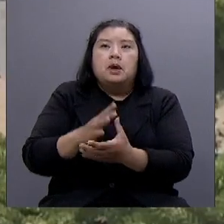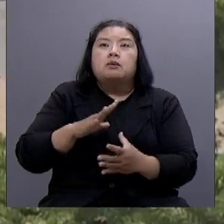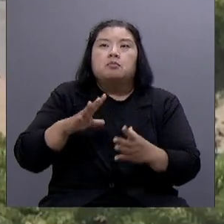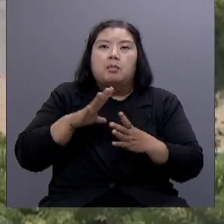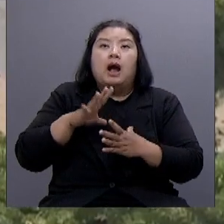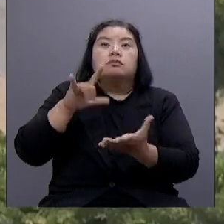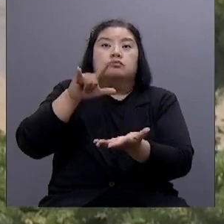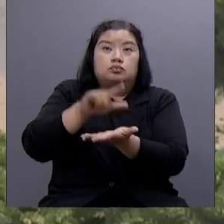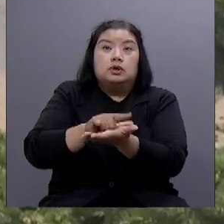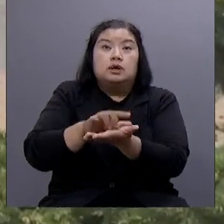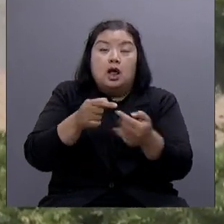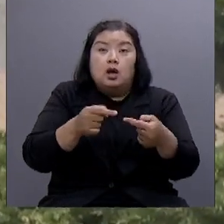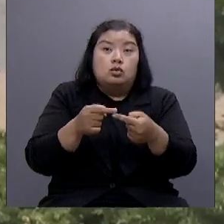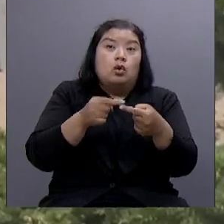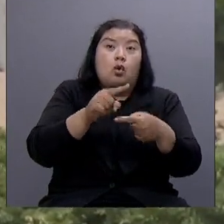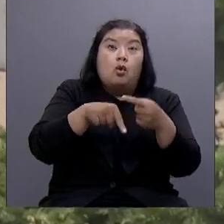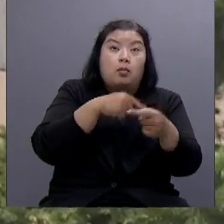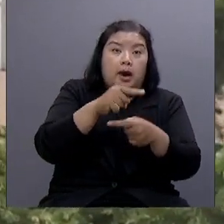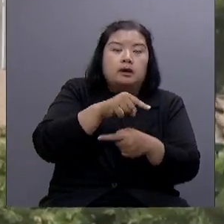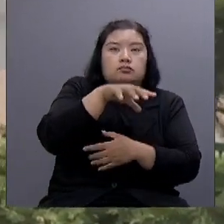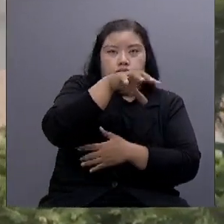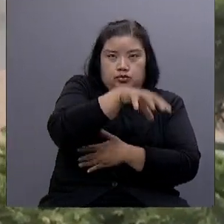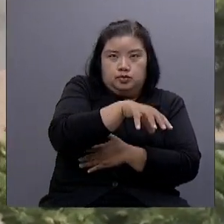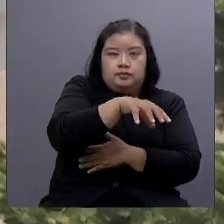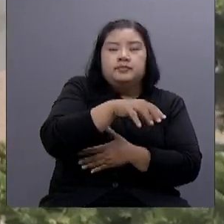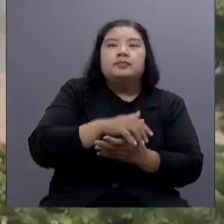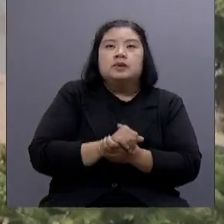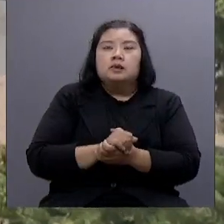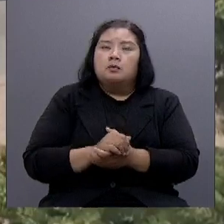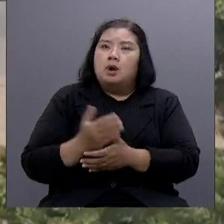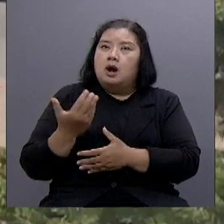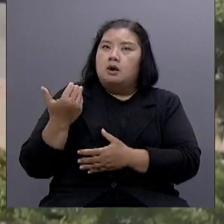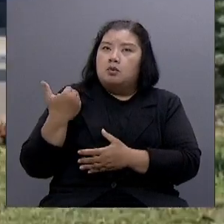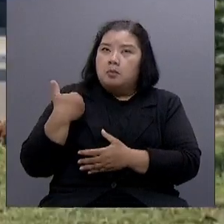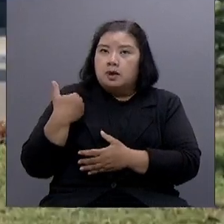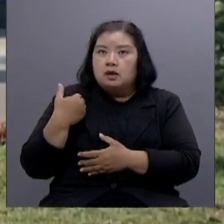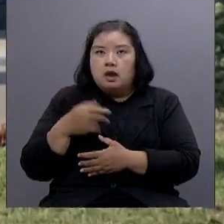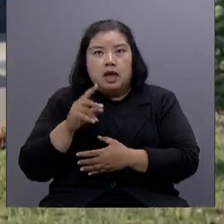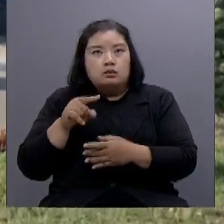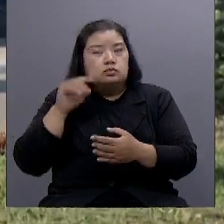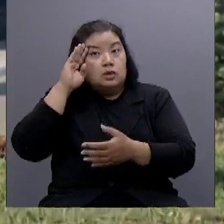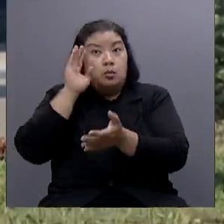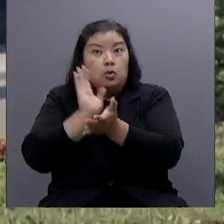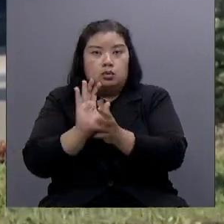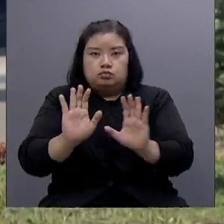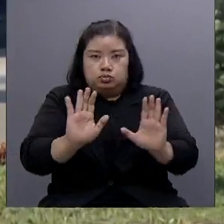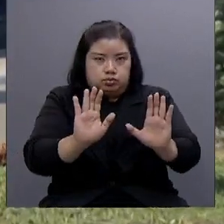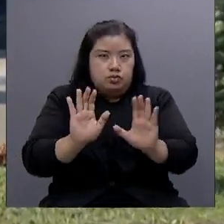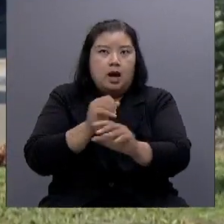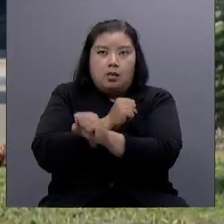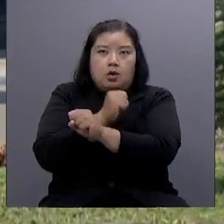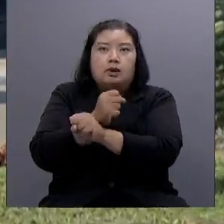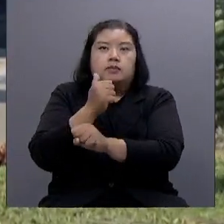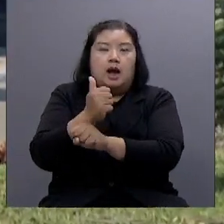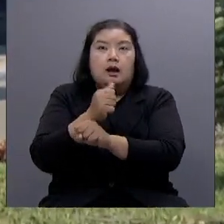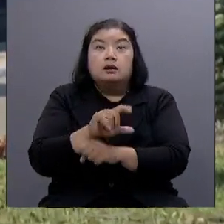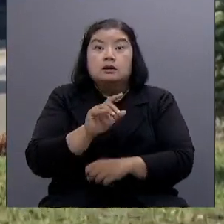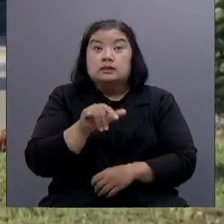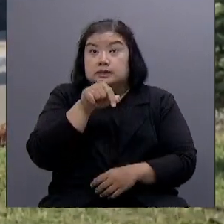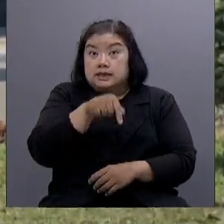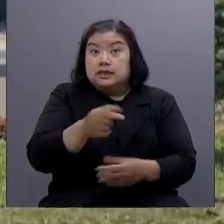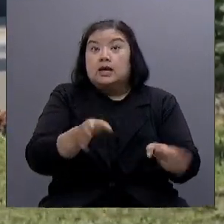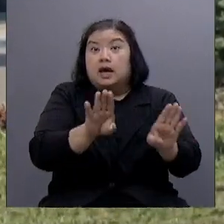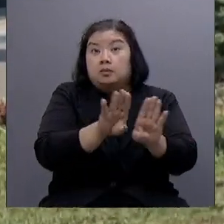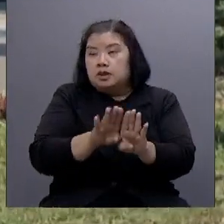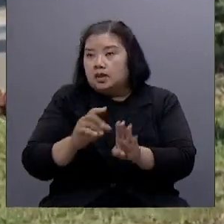จะเดินทางต่อไปที่กรุงมอสโกค่ะซึ่งเหตุการณ์ในตอนนั้นตำรวจสามารถควบคุมสถานการณ์ไว้ได้โดยสั่งปิดสนามบินชั่วคราวแล้วก็จับ